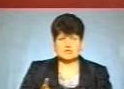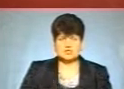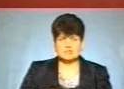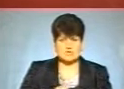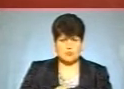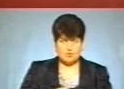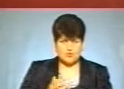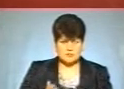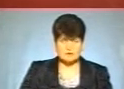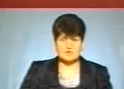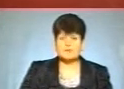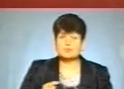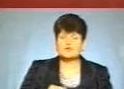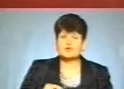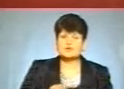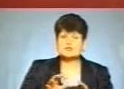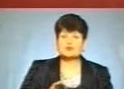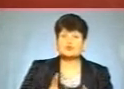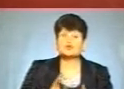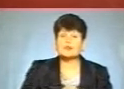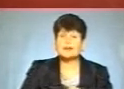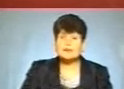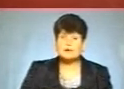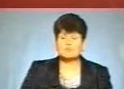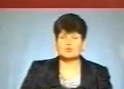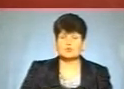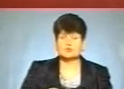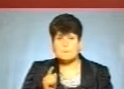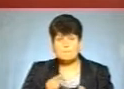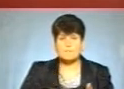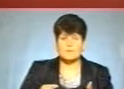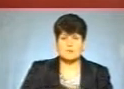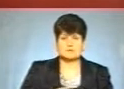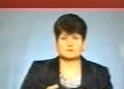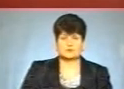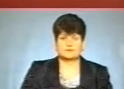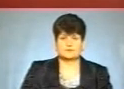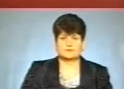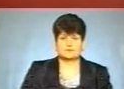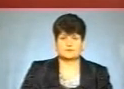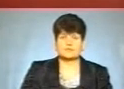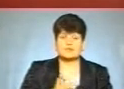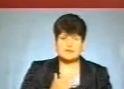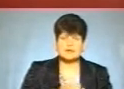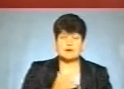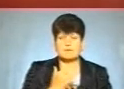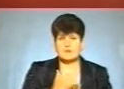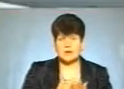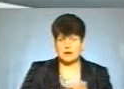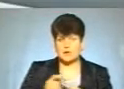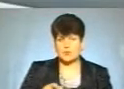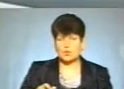законодавства. Відповідно до закону, хто в жодному випадку не може підпадати під скорочення? Є перелік осіб,